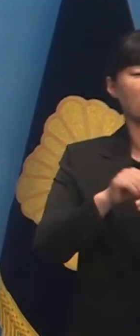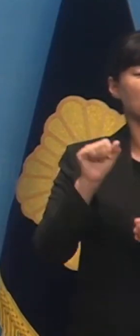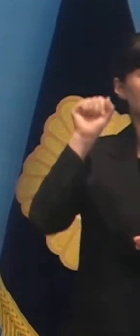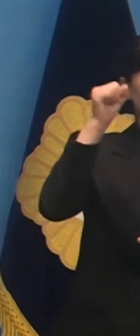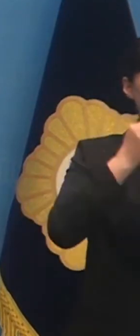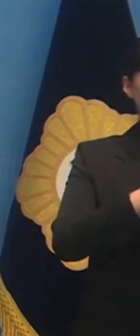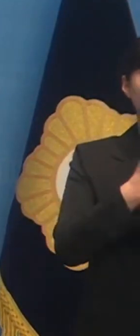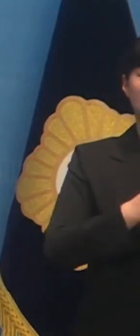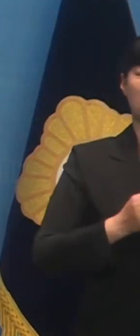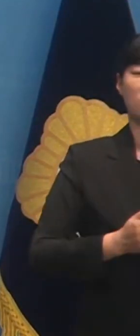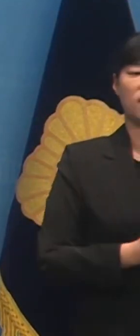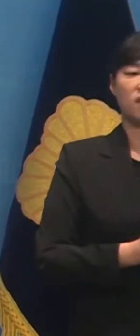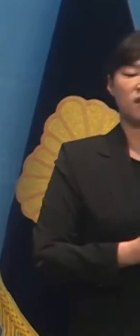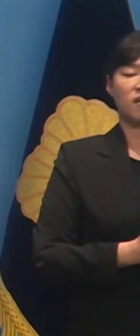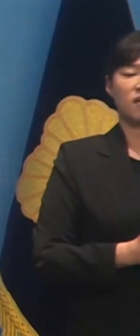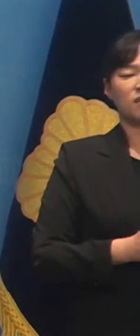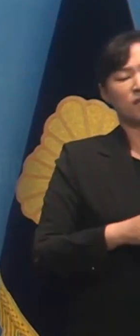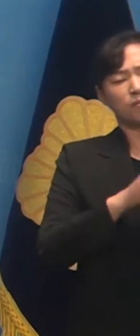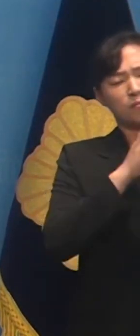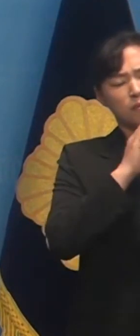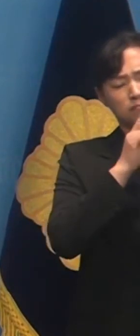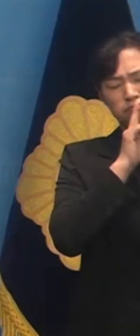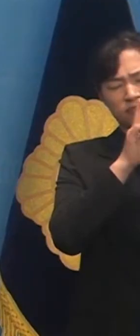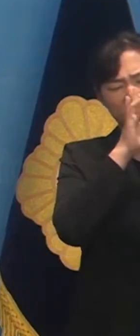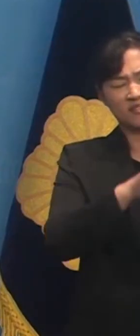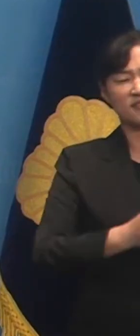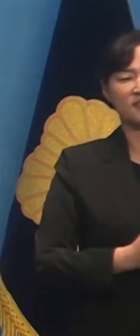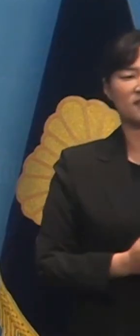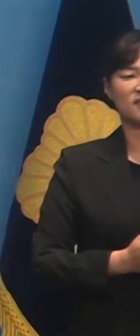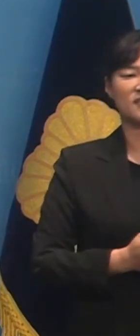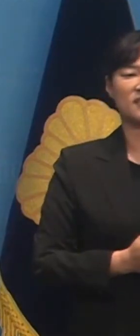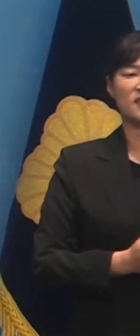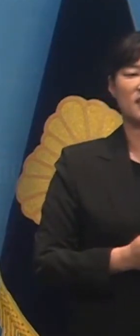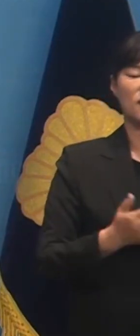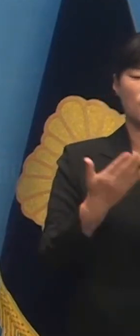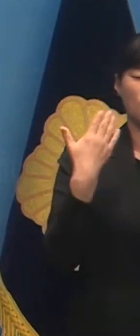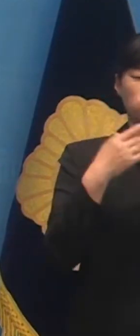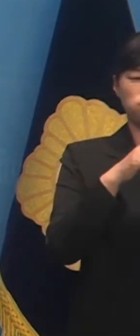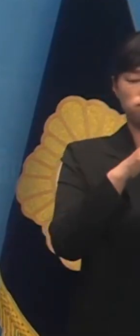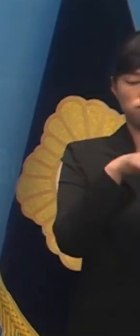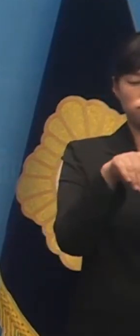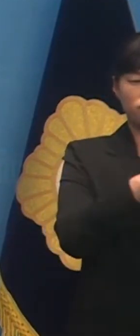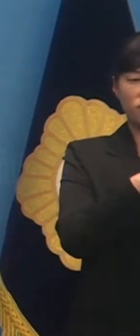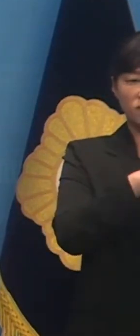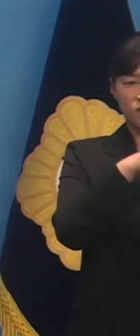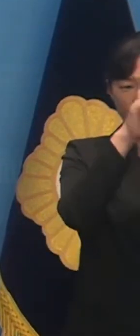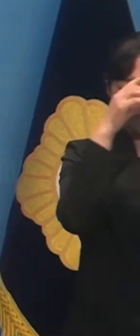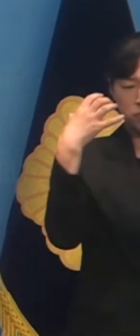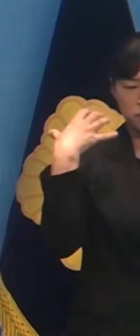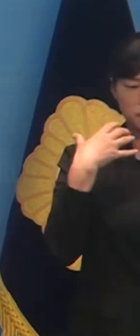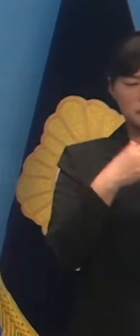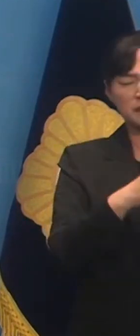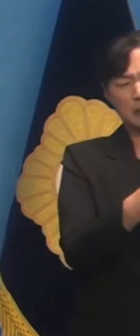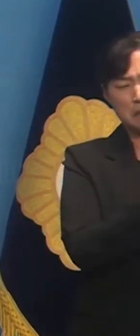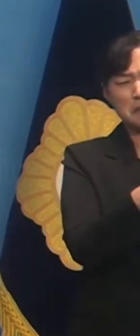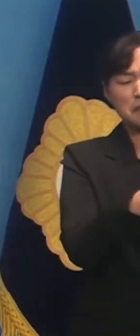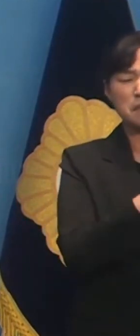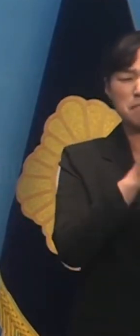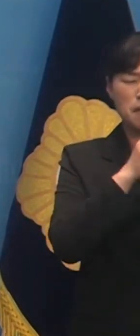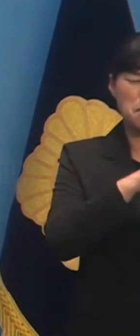국민의힘의 당대표 선거는 더 가관입니다. 전임 문재인 정부 탓하기에 바빴던 버릇을 못